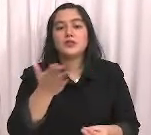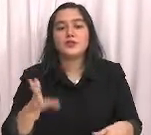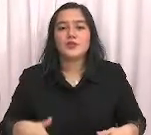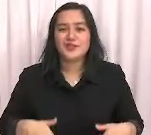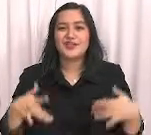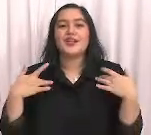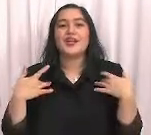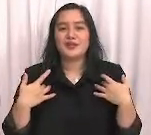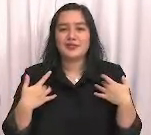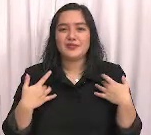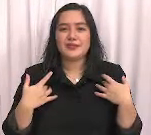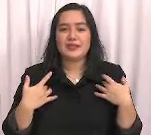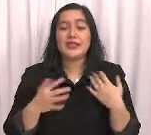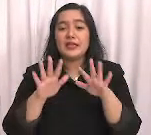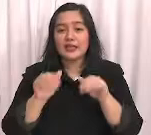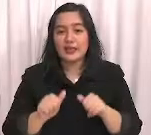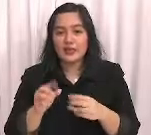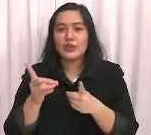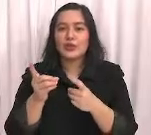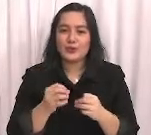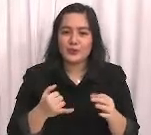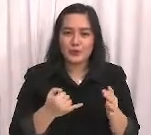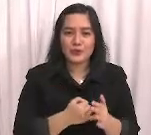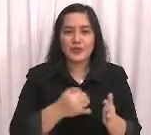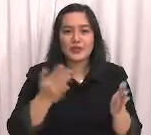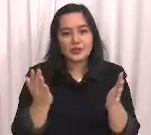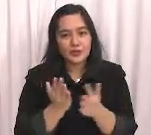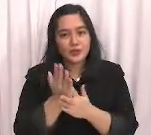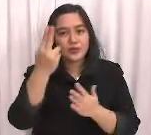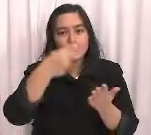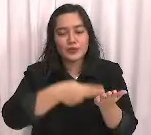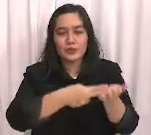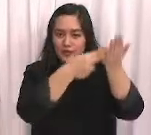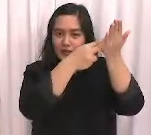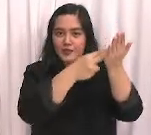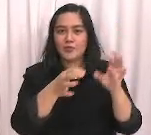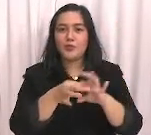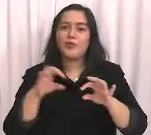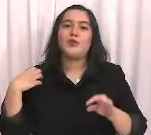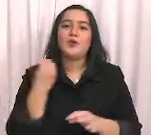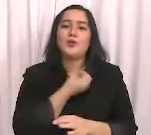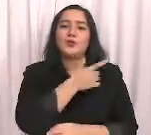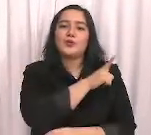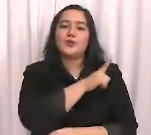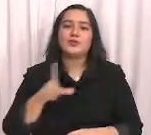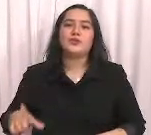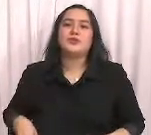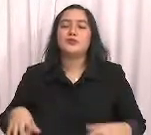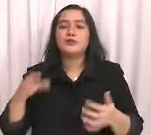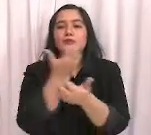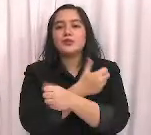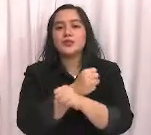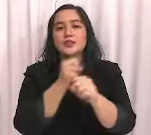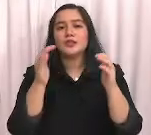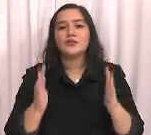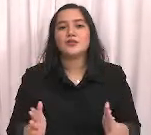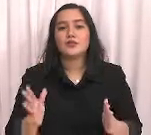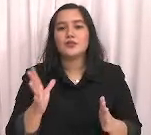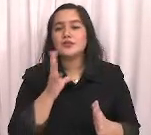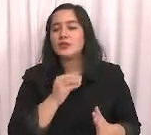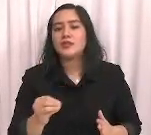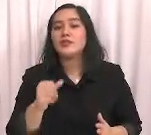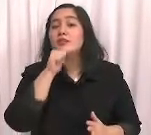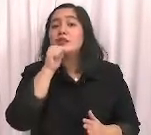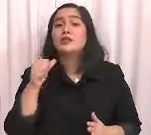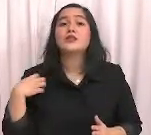nating gawin ito with the help of our Lord and Savior. So, it's not our power. Kasi